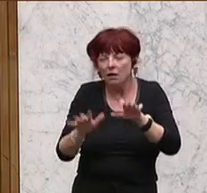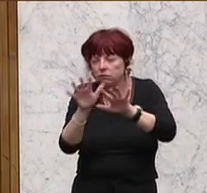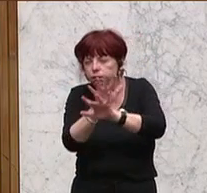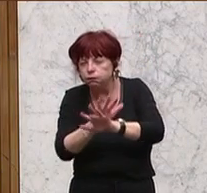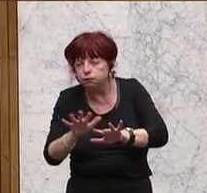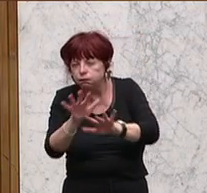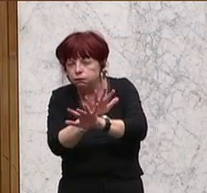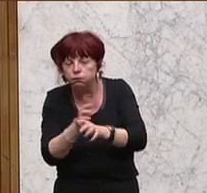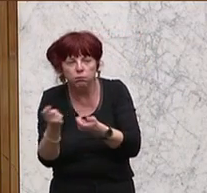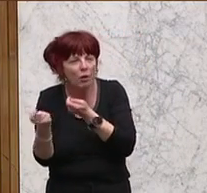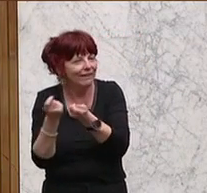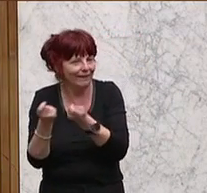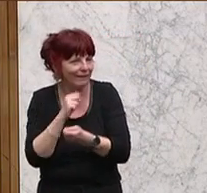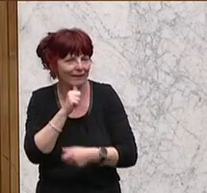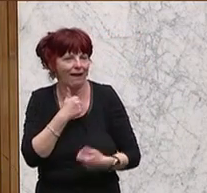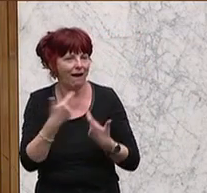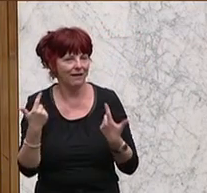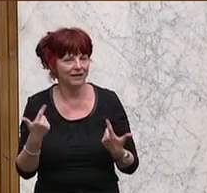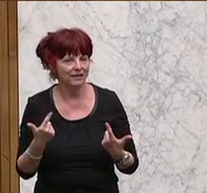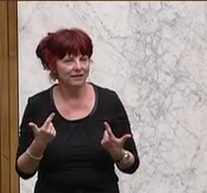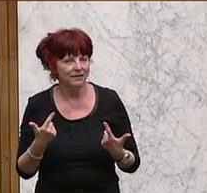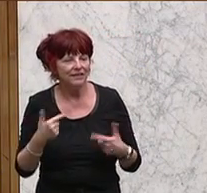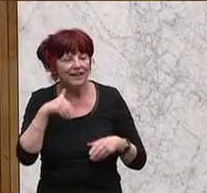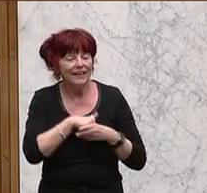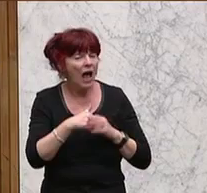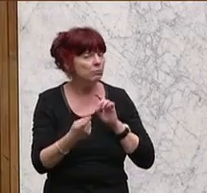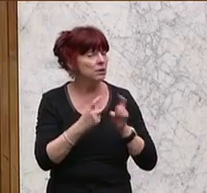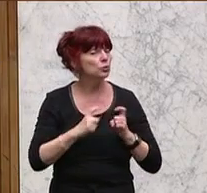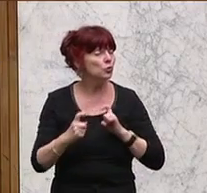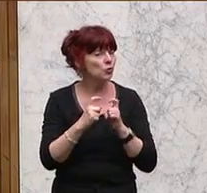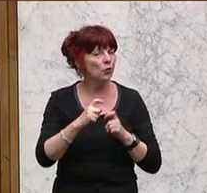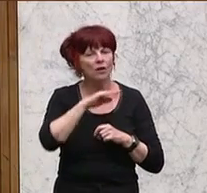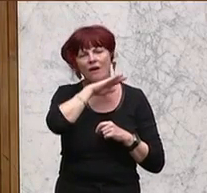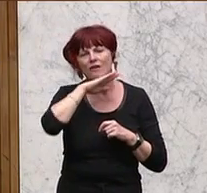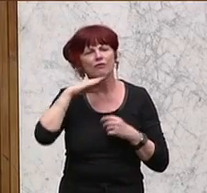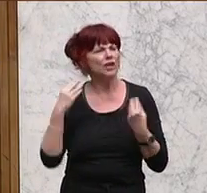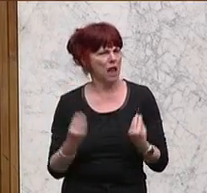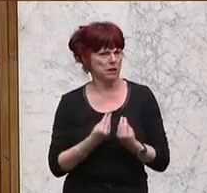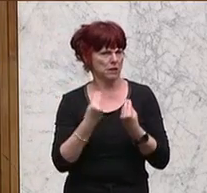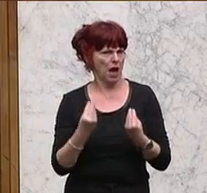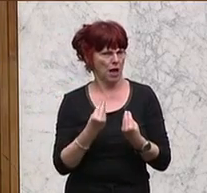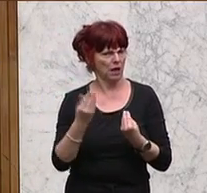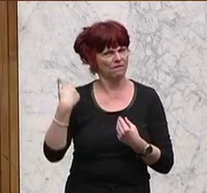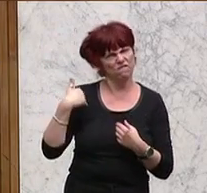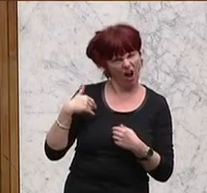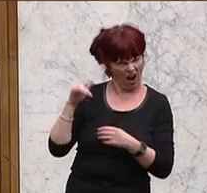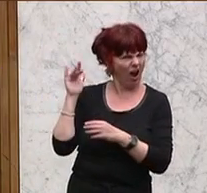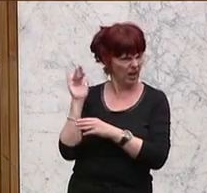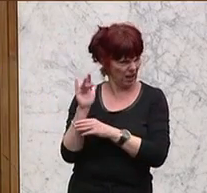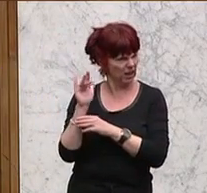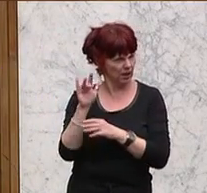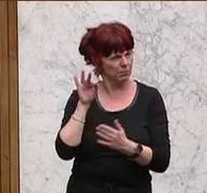einer Verschleierungspolitik. Im Laufe dieser Debatte wurden viele Dinge, die eben als Kritikpunkte auch in